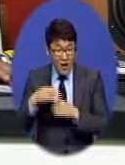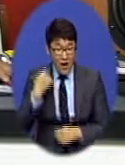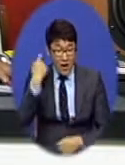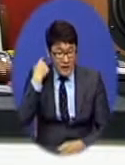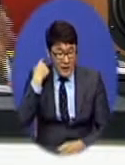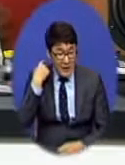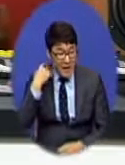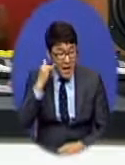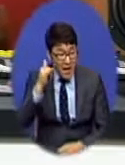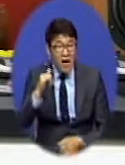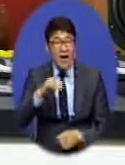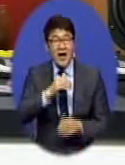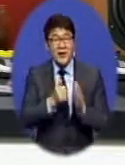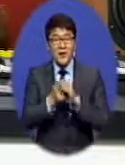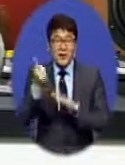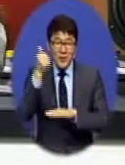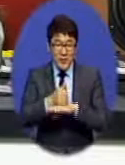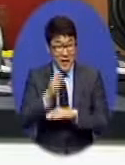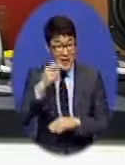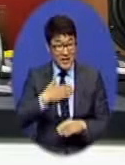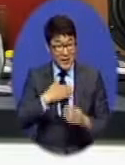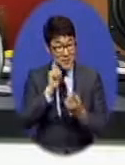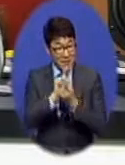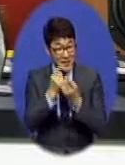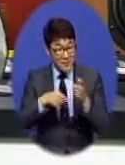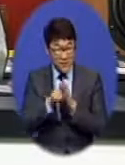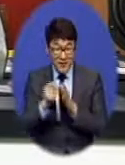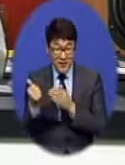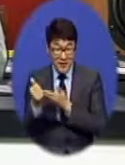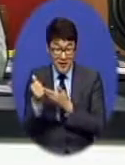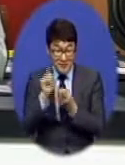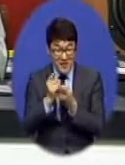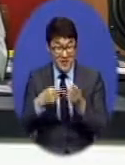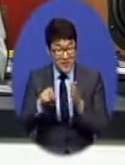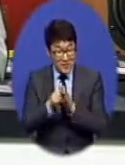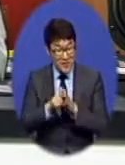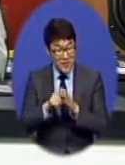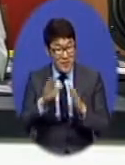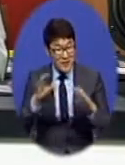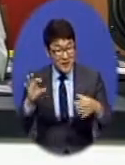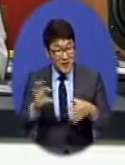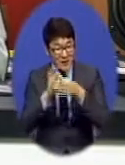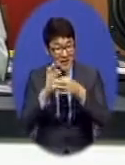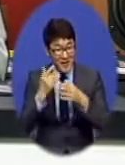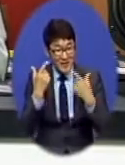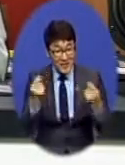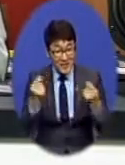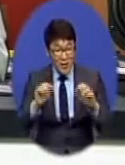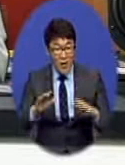오늘 됐습니다. 아, 축하드립니다. 저 유다은을 만나려고 이명수를 만나려고 오늘 연결되신 것 같습니다. 예, 예. 자,